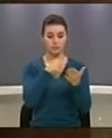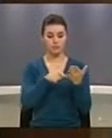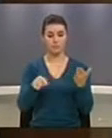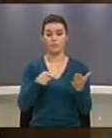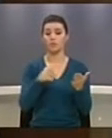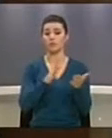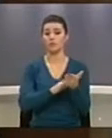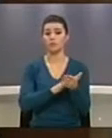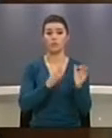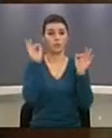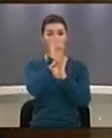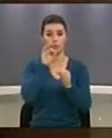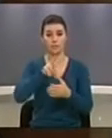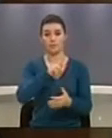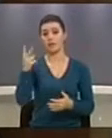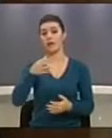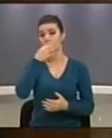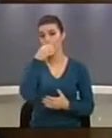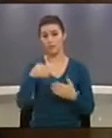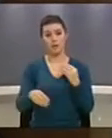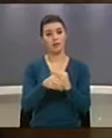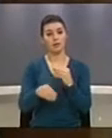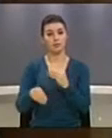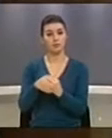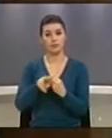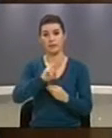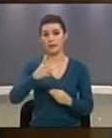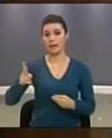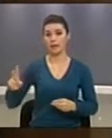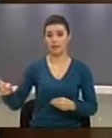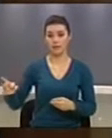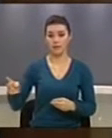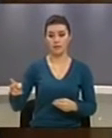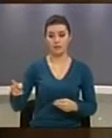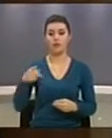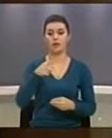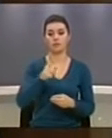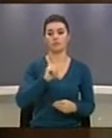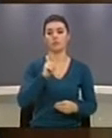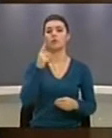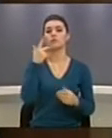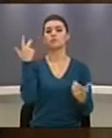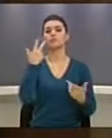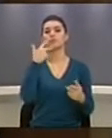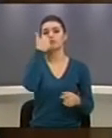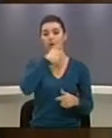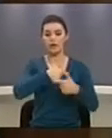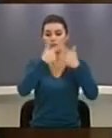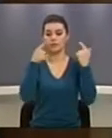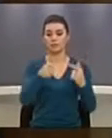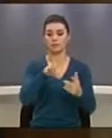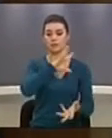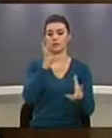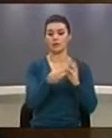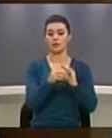parashihet ndryshe me këtë ligj ose në ndonjë akt nënligjor tjetër në zbatimin e këtij ligji, që do të thotë se dispozitat e këtij ligji